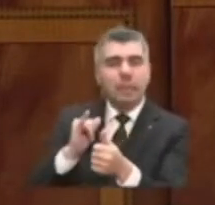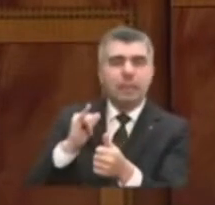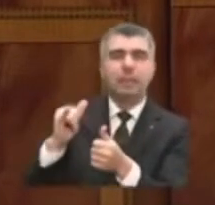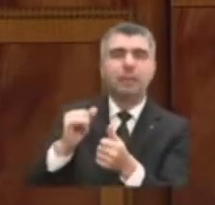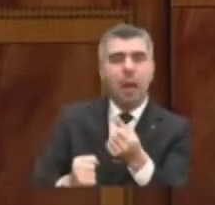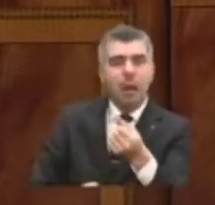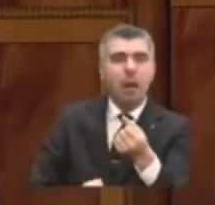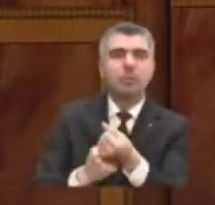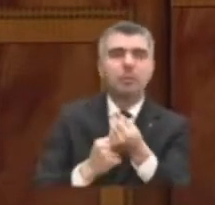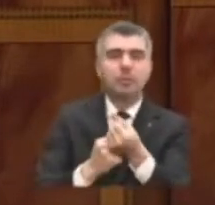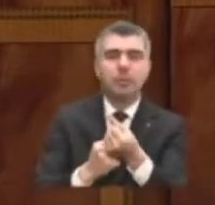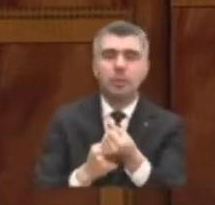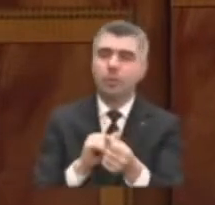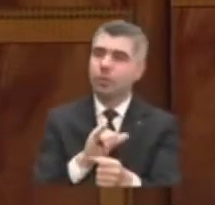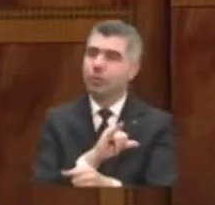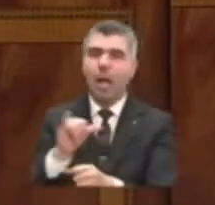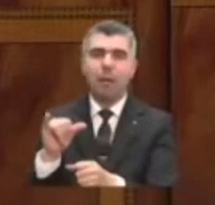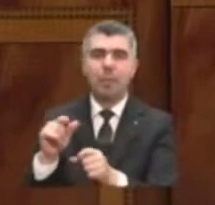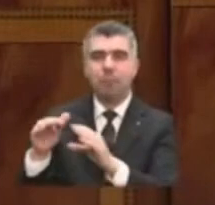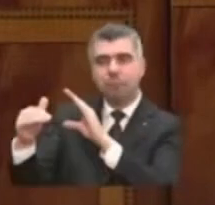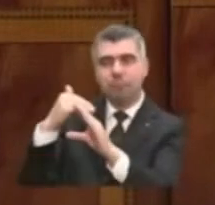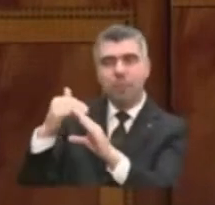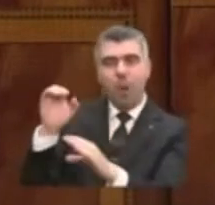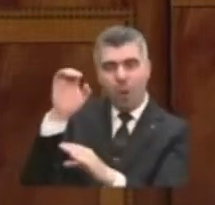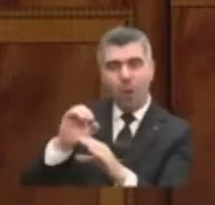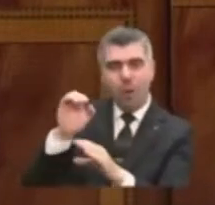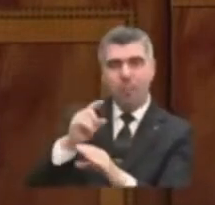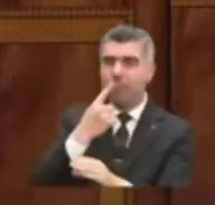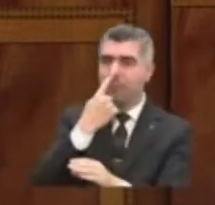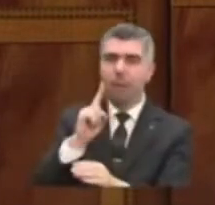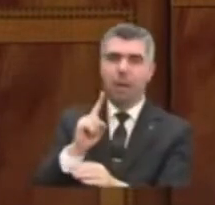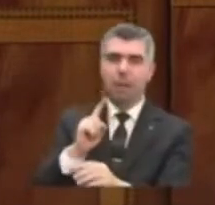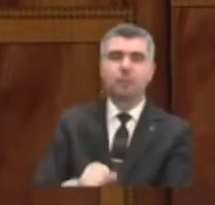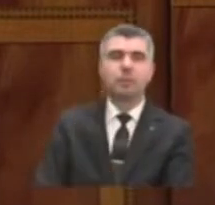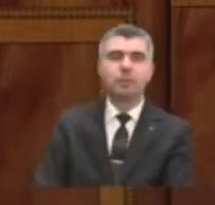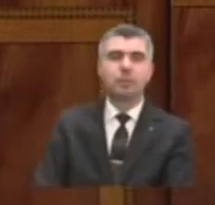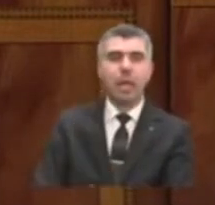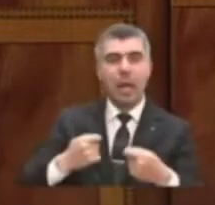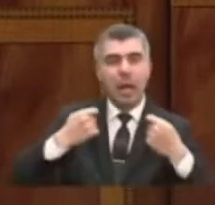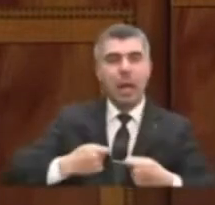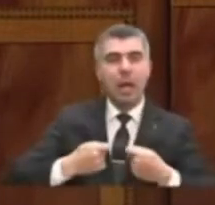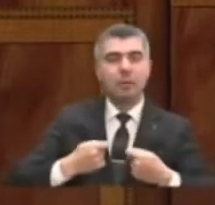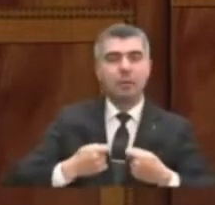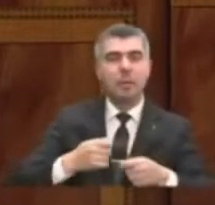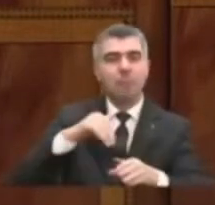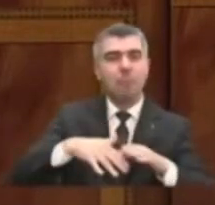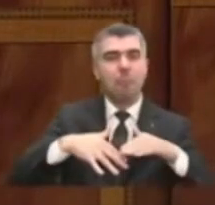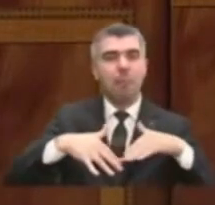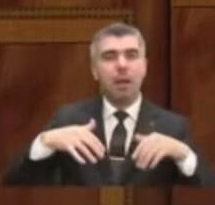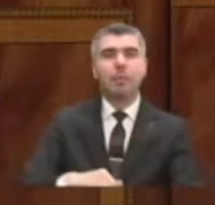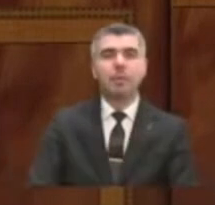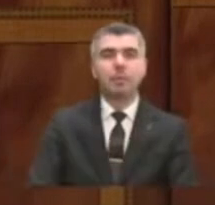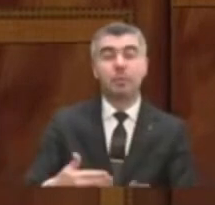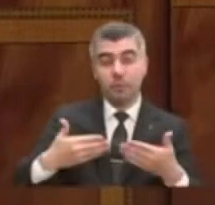معالجتها دون ما حاجه لاي تدخل اجنبي او وصايه الخارجيه ساده الرؤساء ساده البرلمانيون